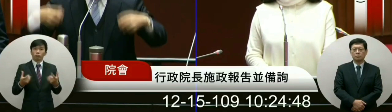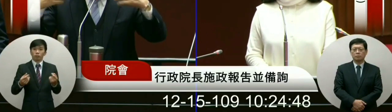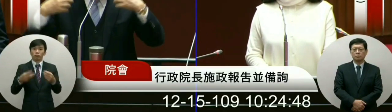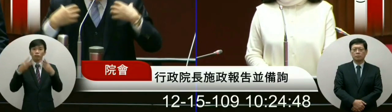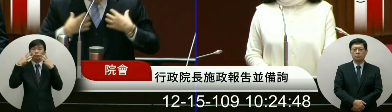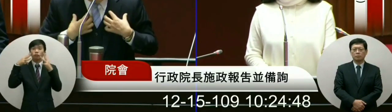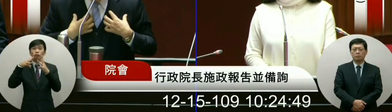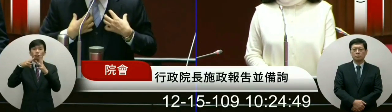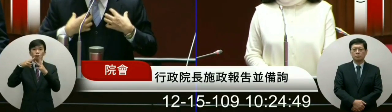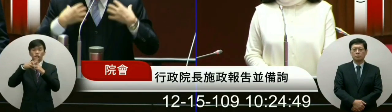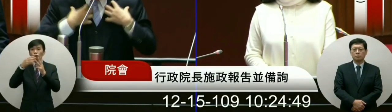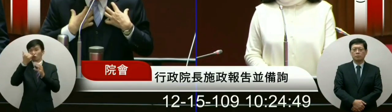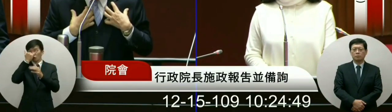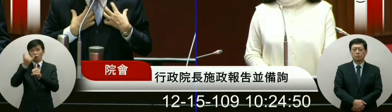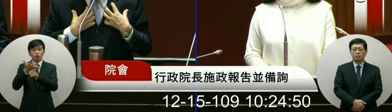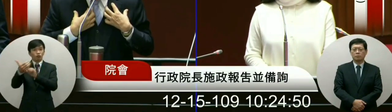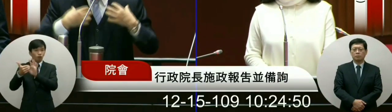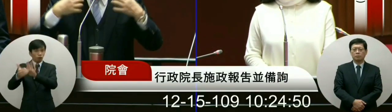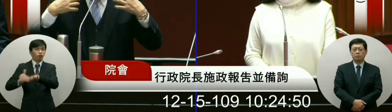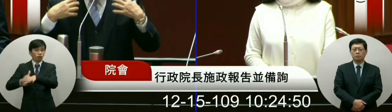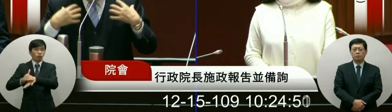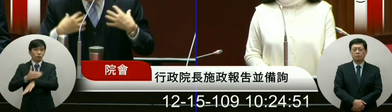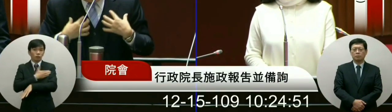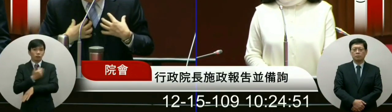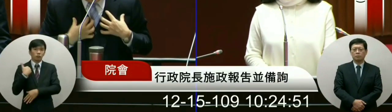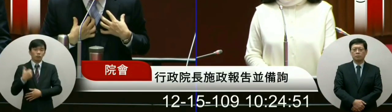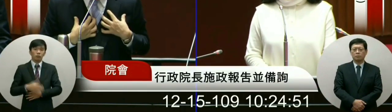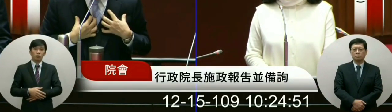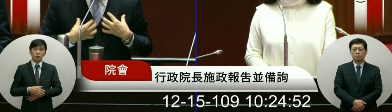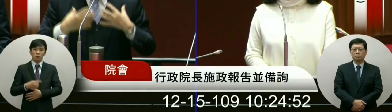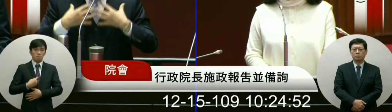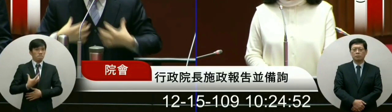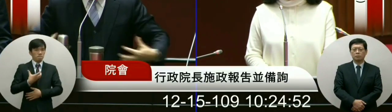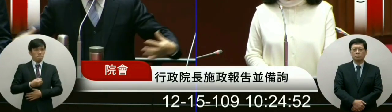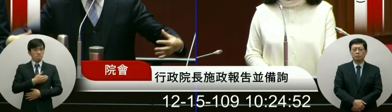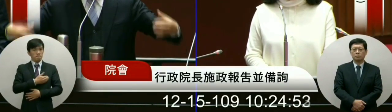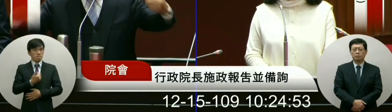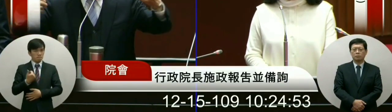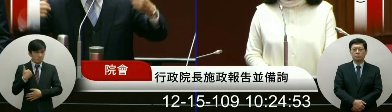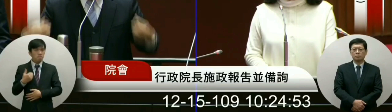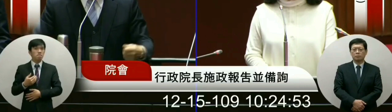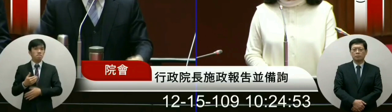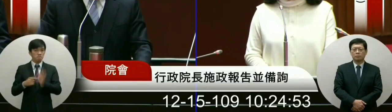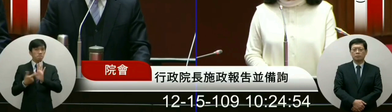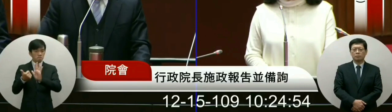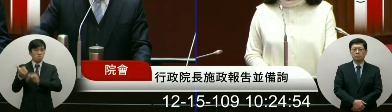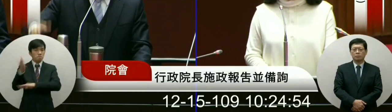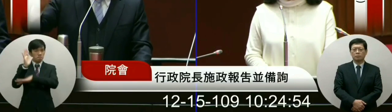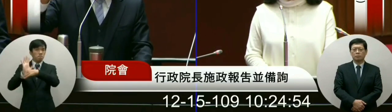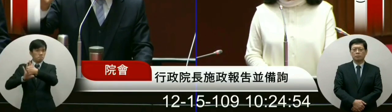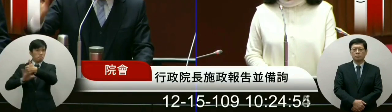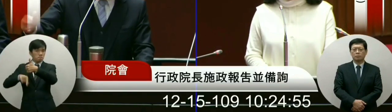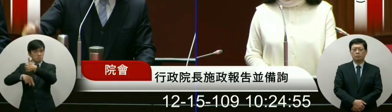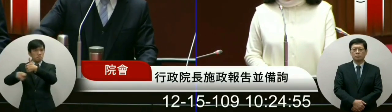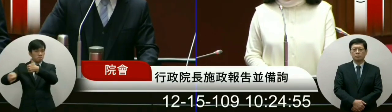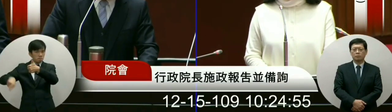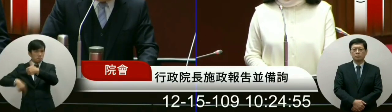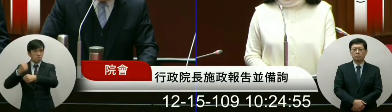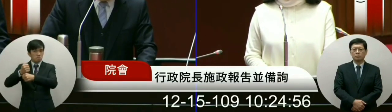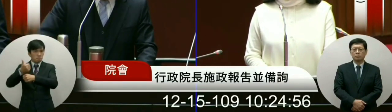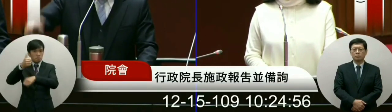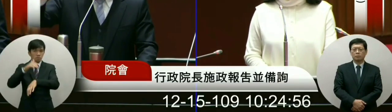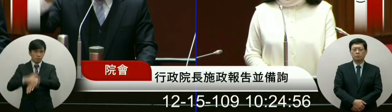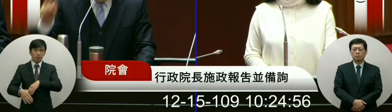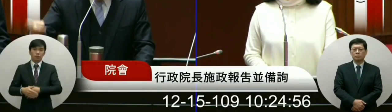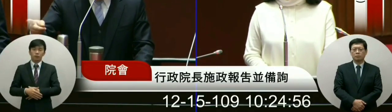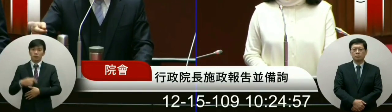瘟，所以我有这个魄力，我有这个能力，我的团队有这个执行力，我向国人同胞